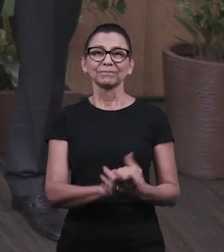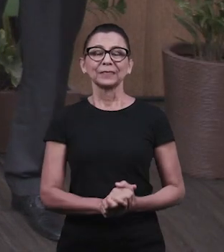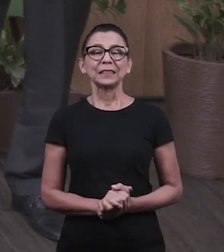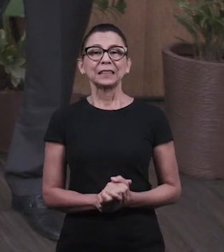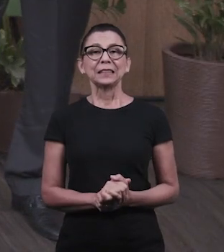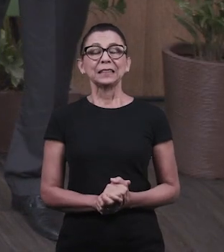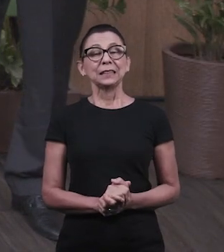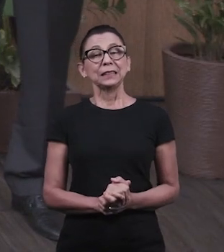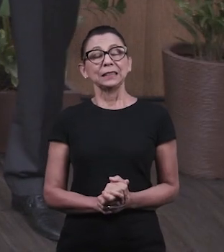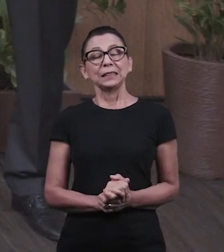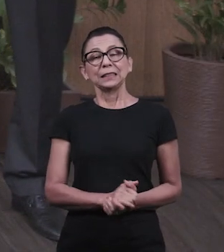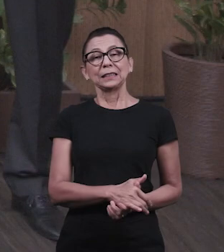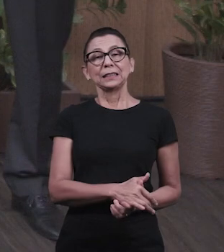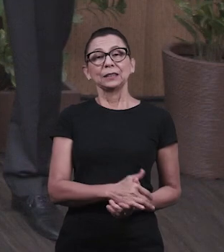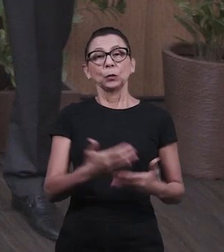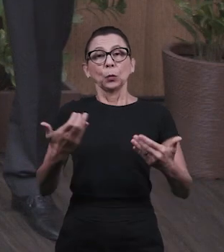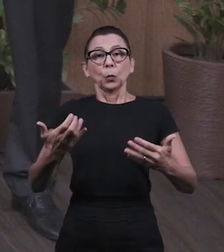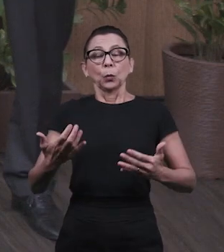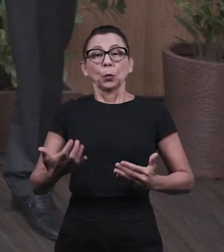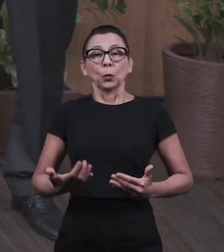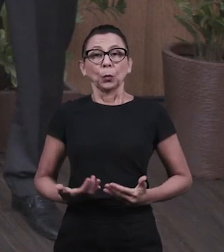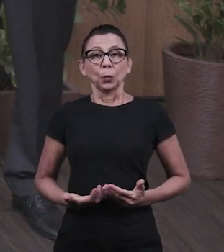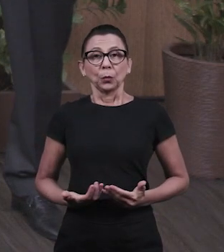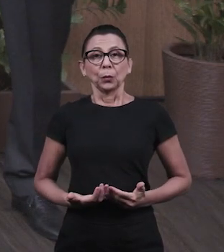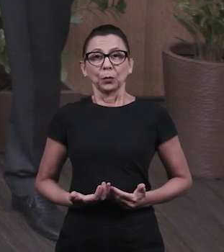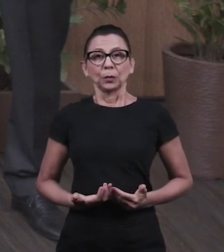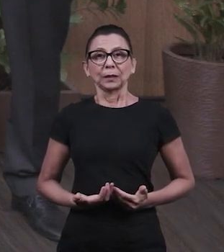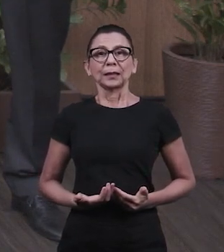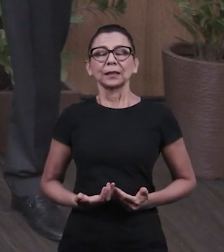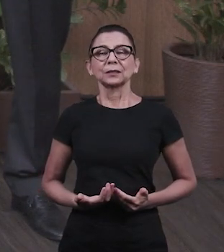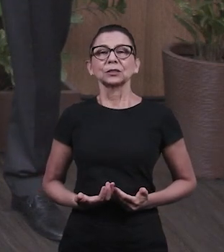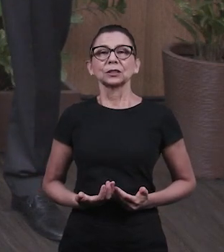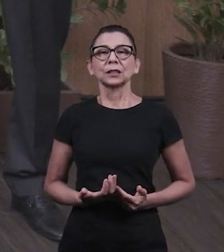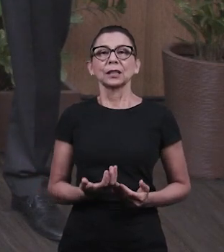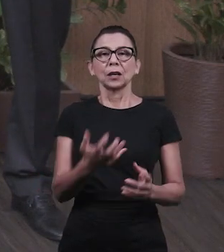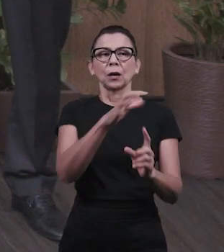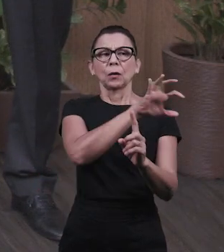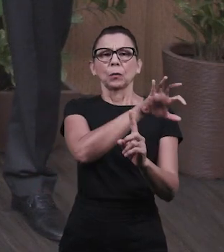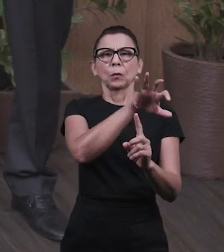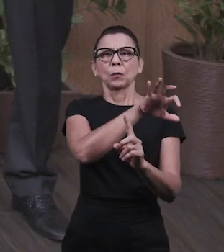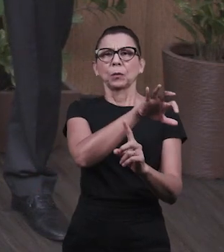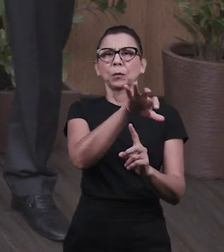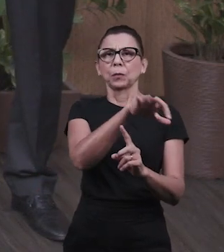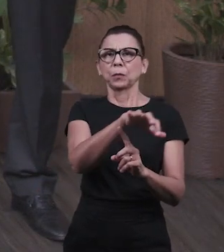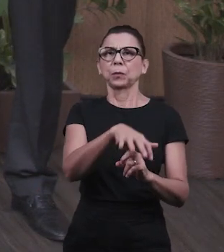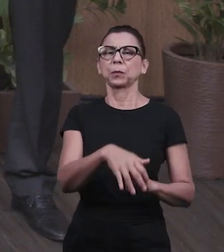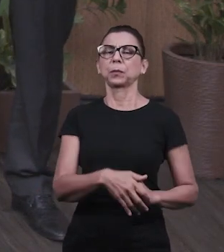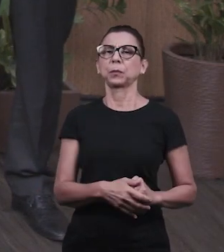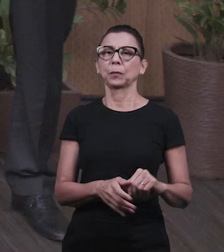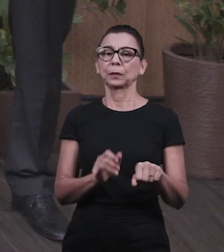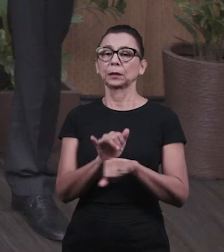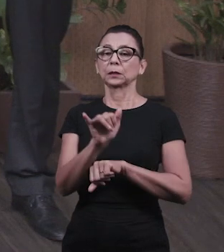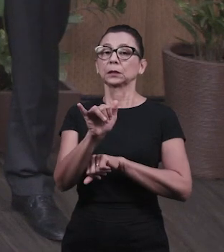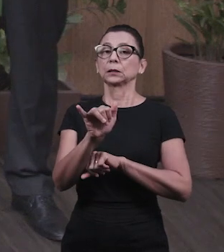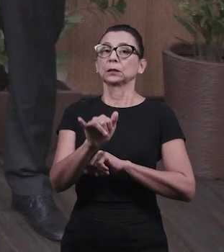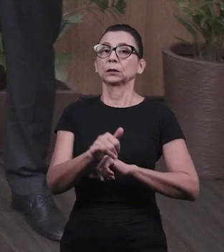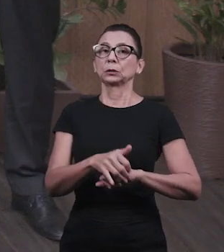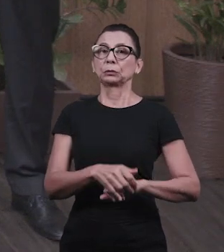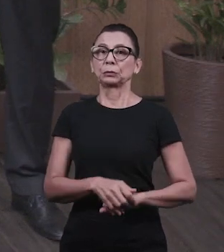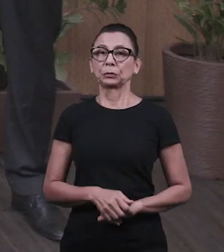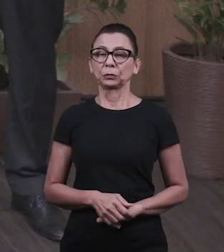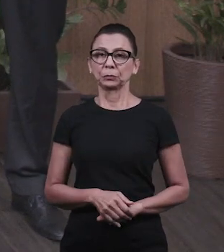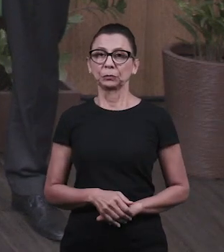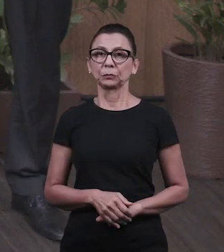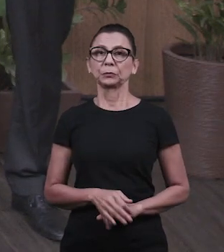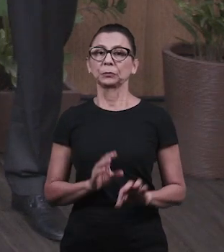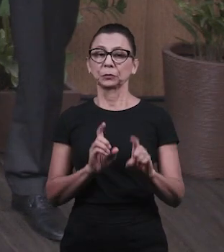Ложная доктрина, пастор Сержио, о которой ты говоришь, это учение, это ложное учение, которое приходит